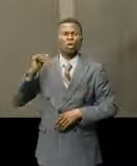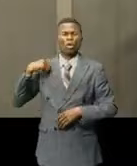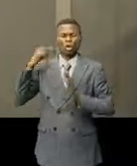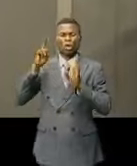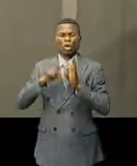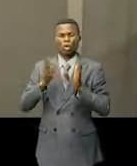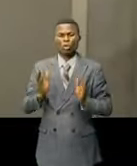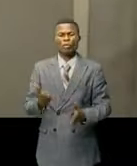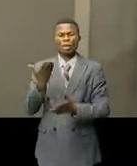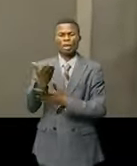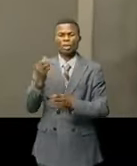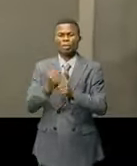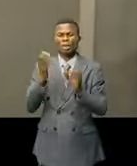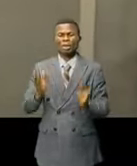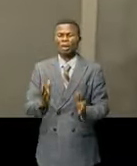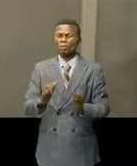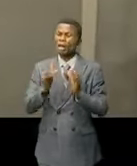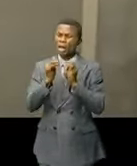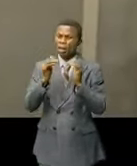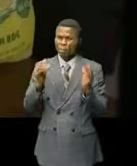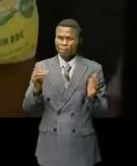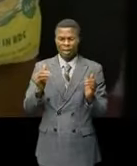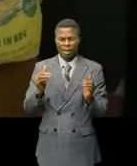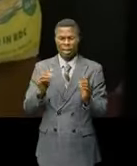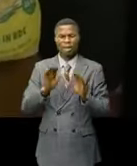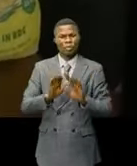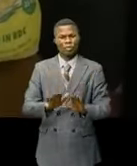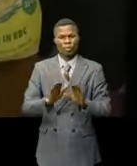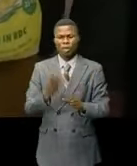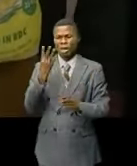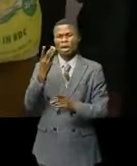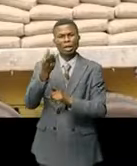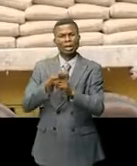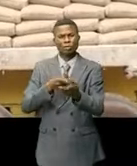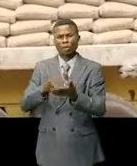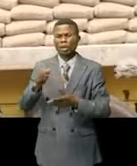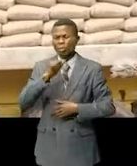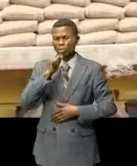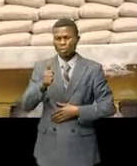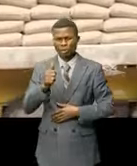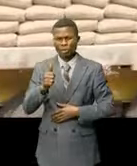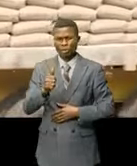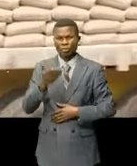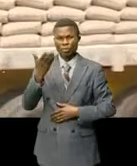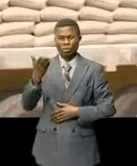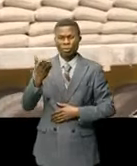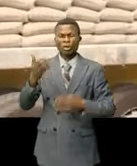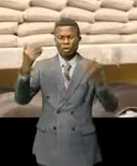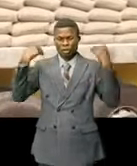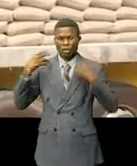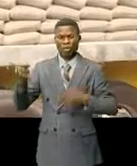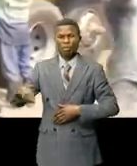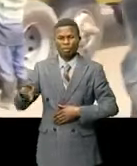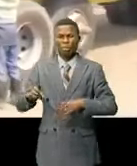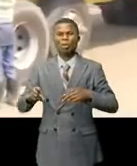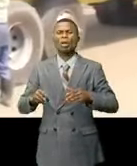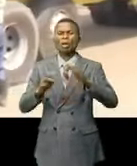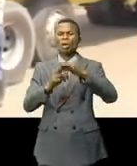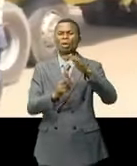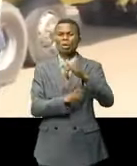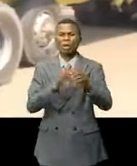à l'apaisement du personnel en colère, impayé depuis bientôt 4 mois. Outre Bukangalonzo, l'exécutif provincial de Kwango a réceptionné